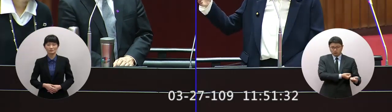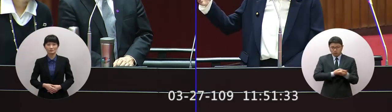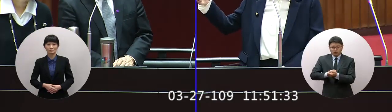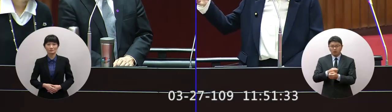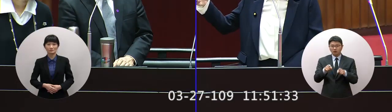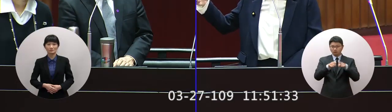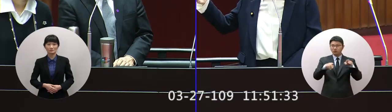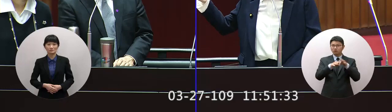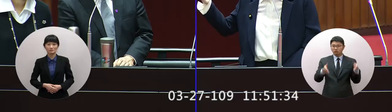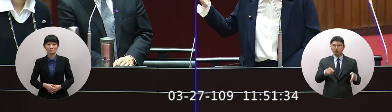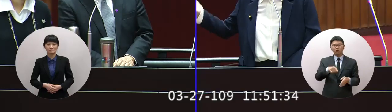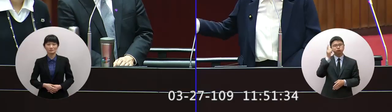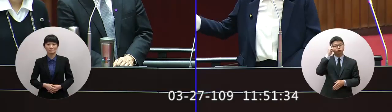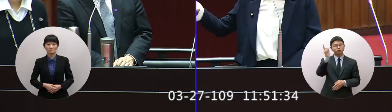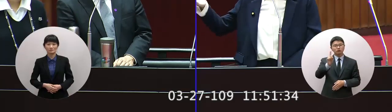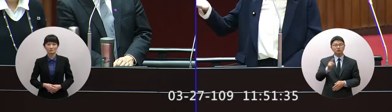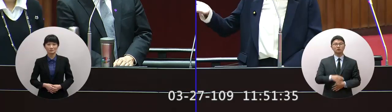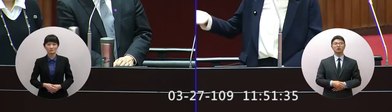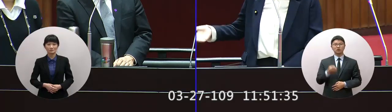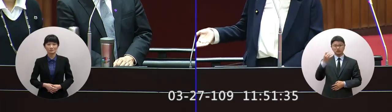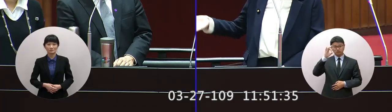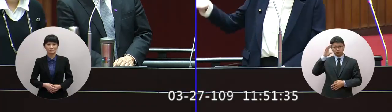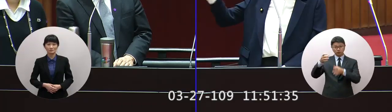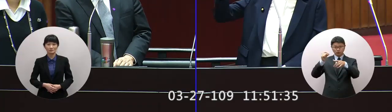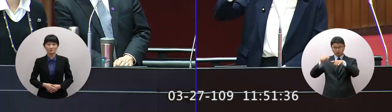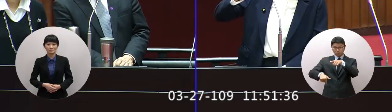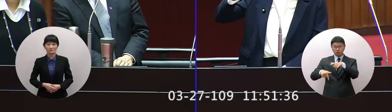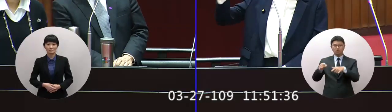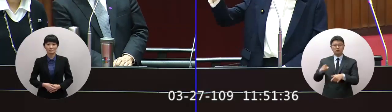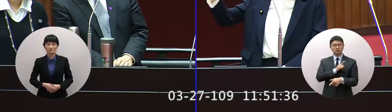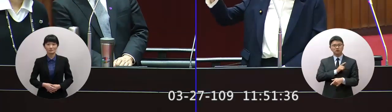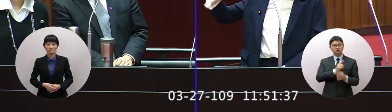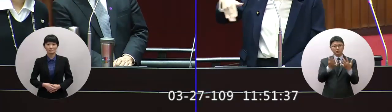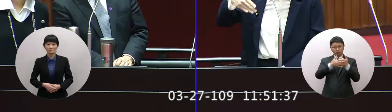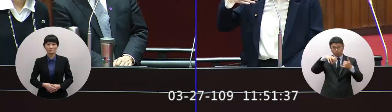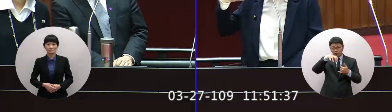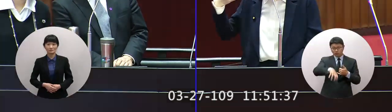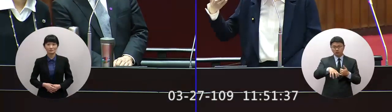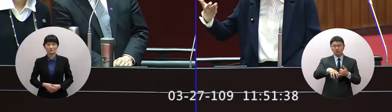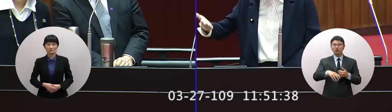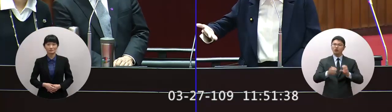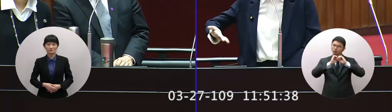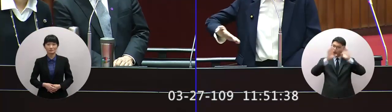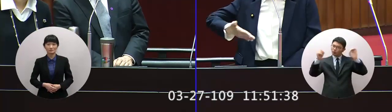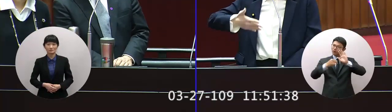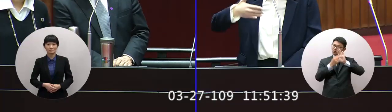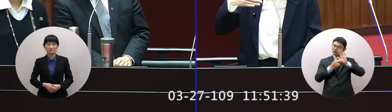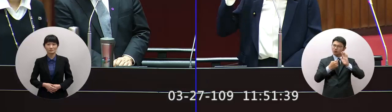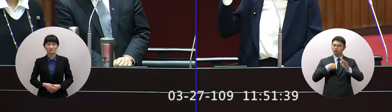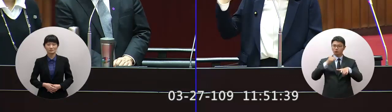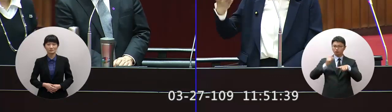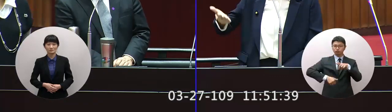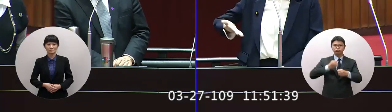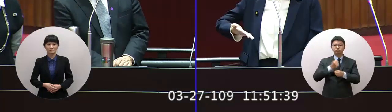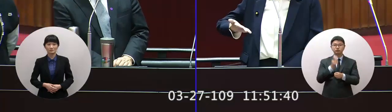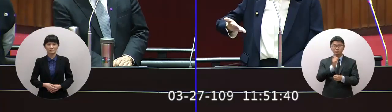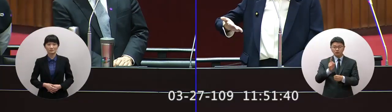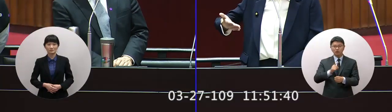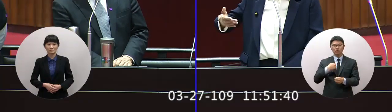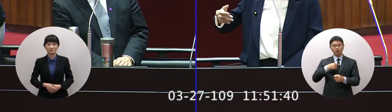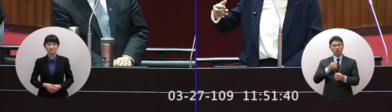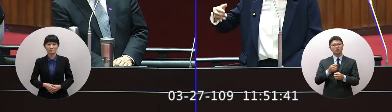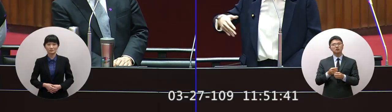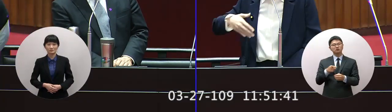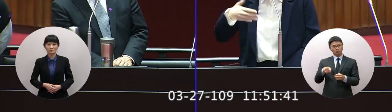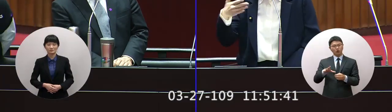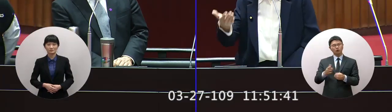概的意思就是说，我这个新创的公司，我在一个网络的平台上面介绍我的公司是做什么，我的产品是